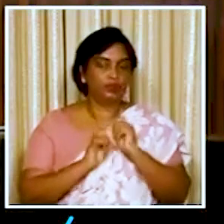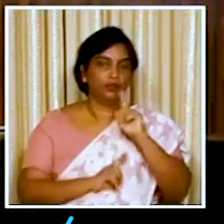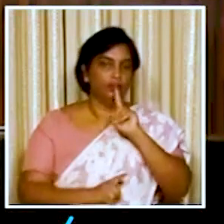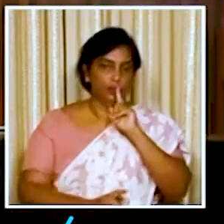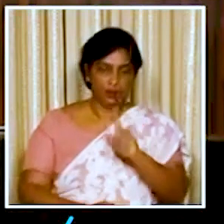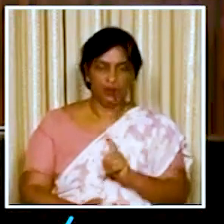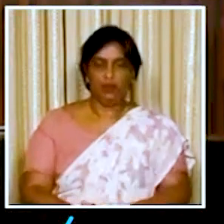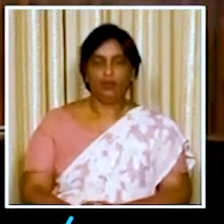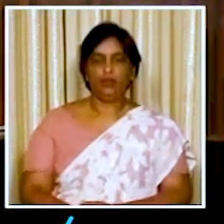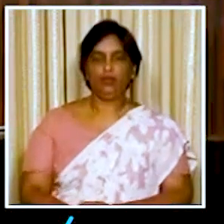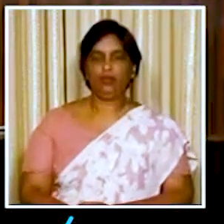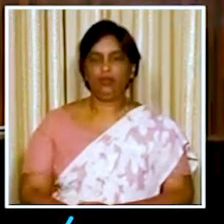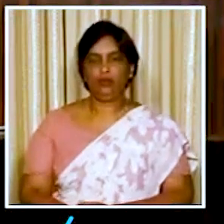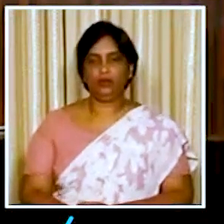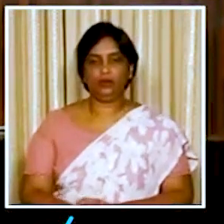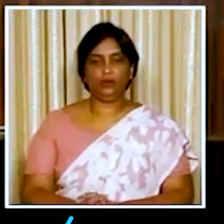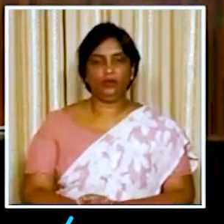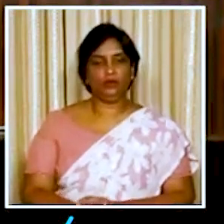දැන්වන්න කැමැත් වෙමි.